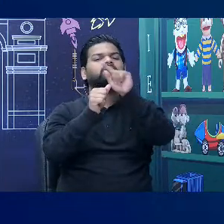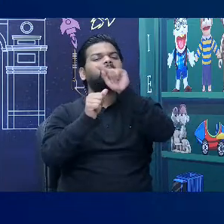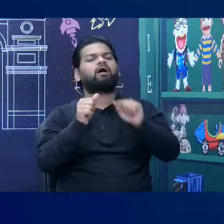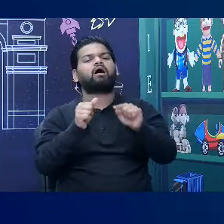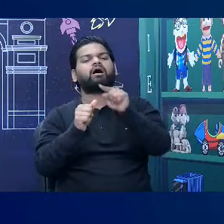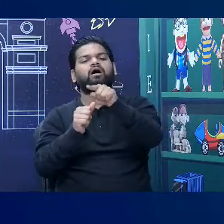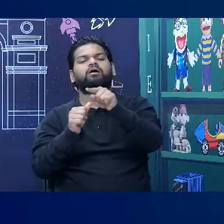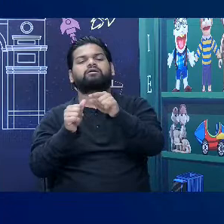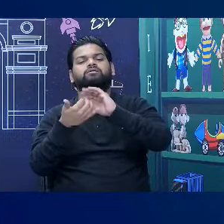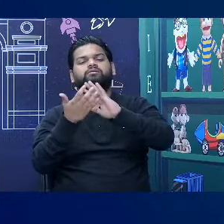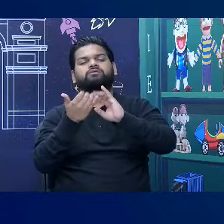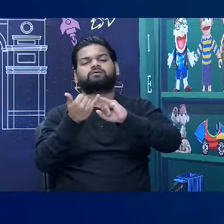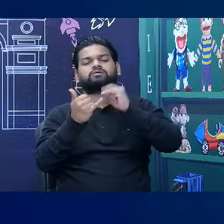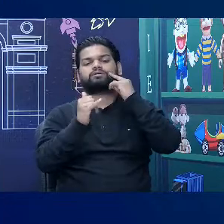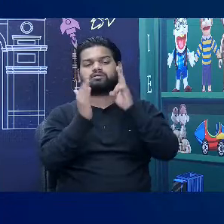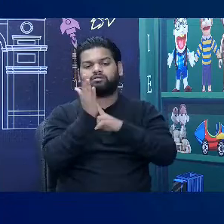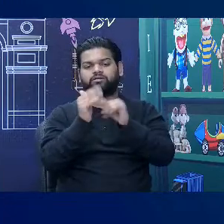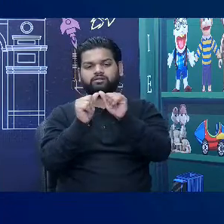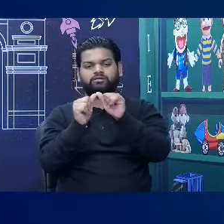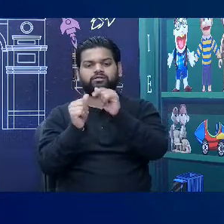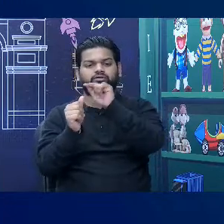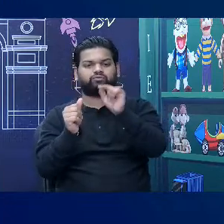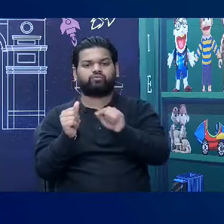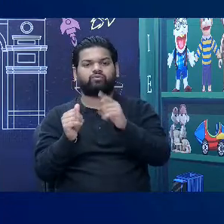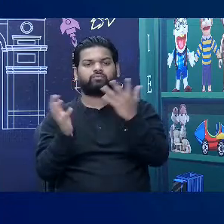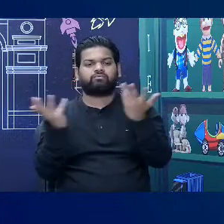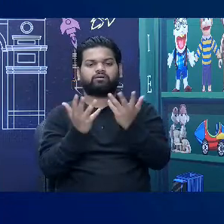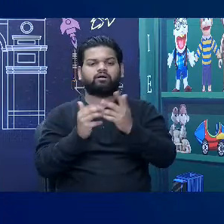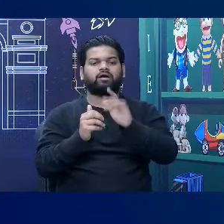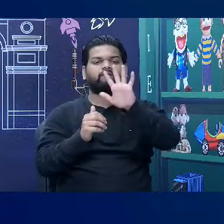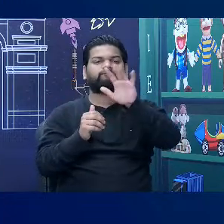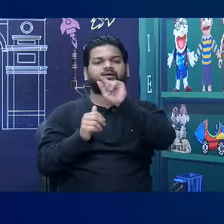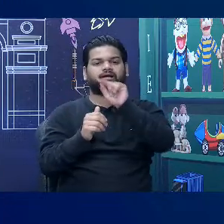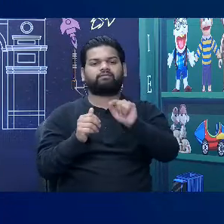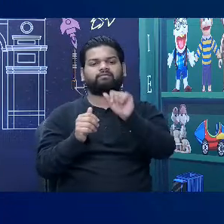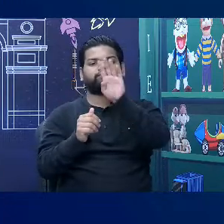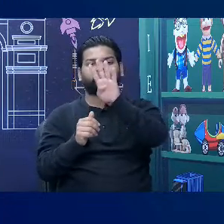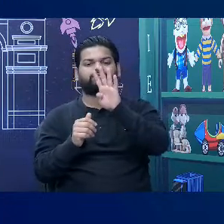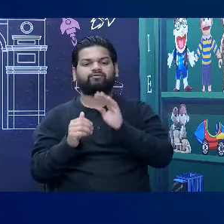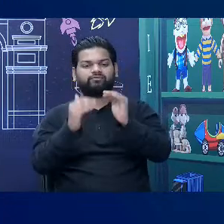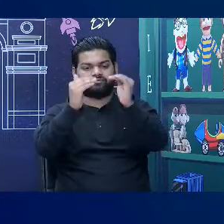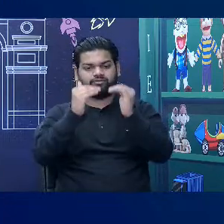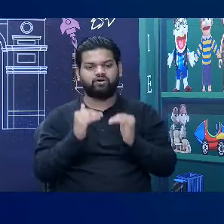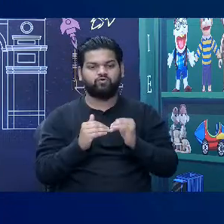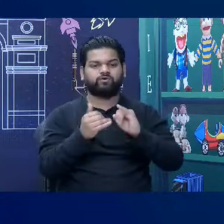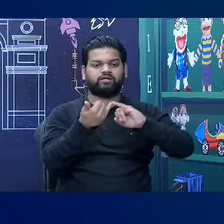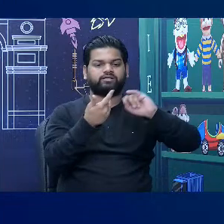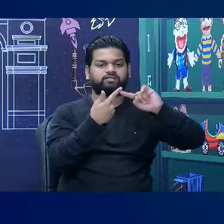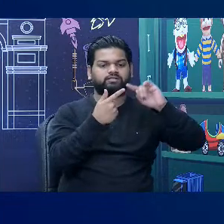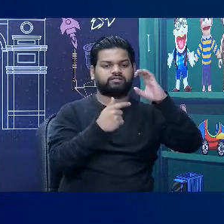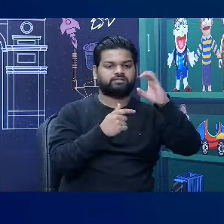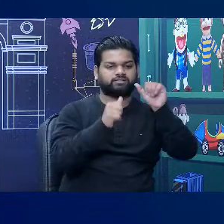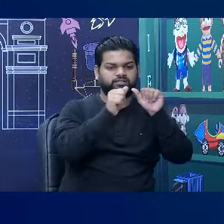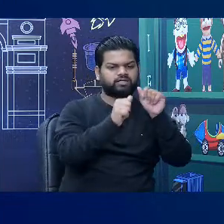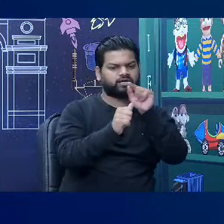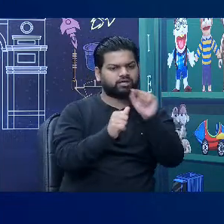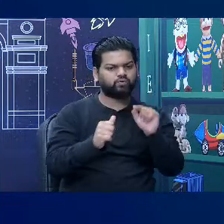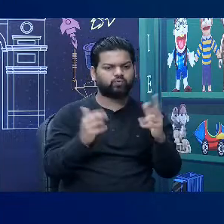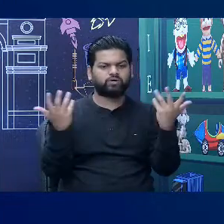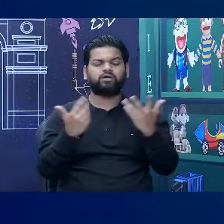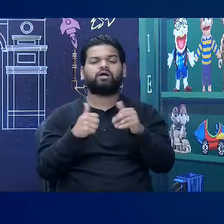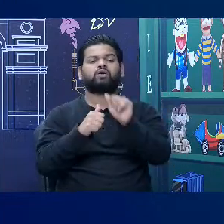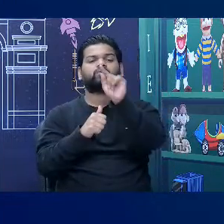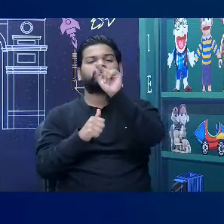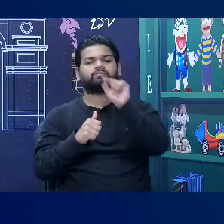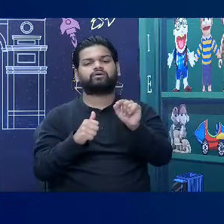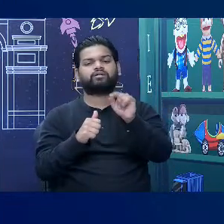5 upon 4. Good. Now sec A is reciprocal of cos A. तो क्या हम उसको 5 upon 3 लिख सकते हैं? Yes, ma'am. Yes.